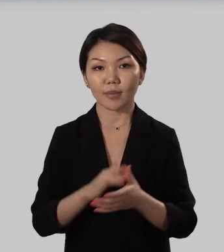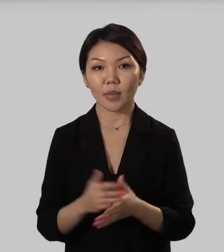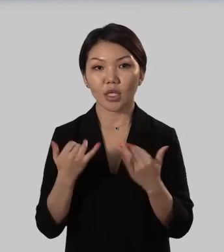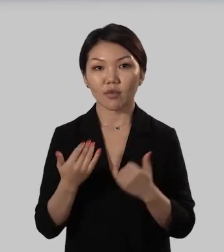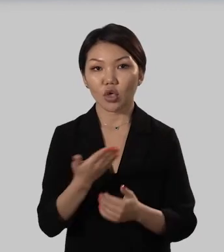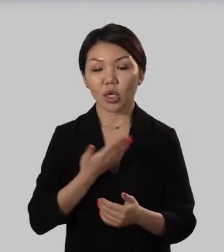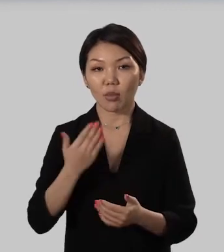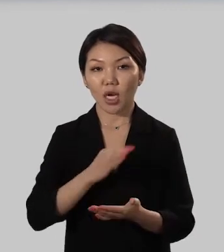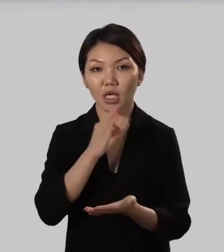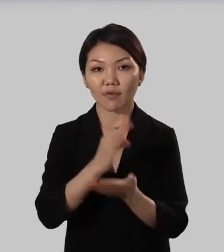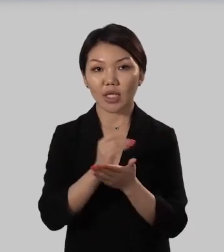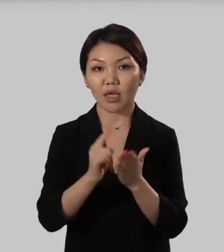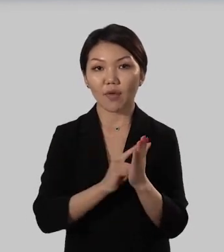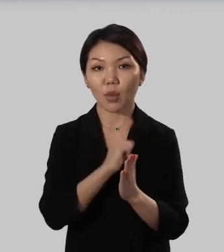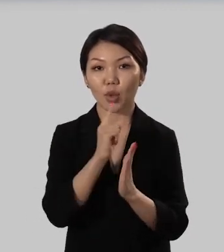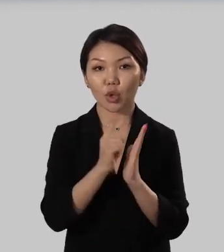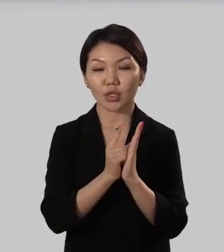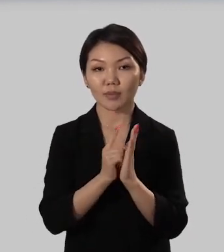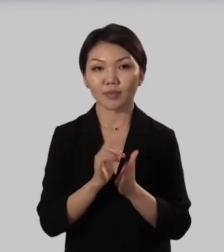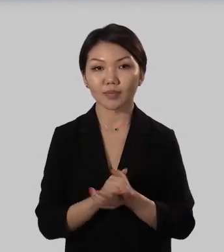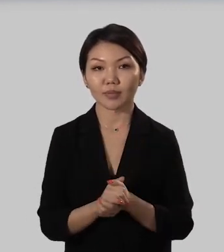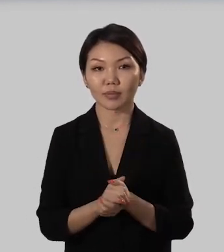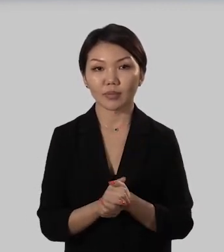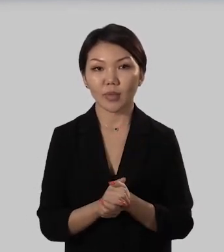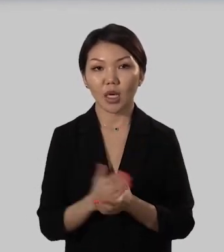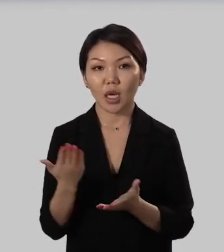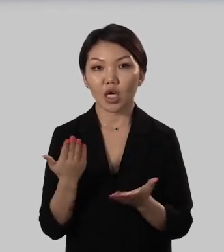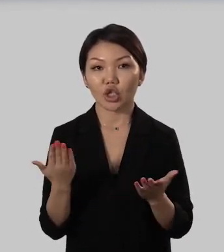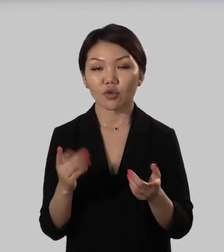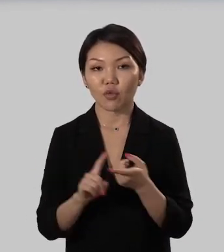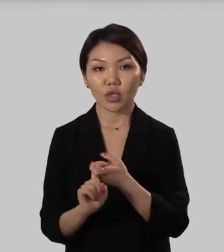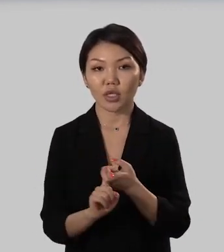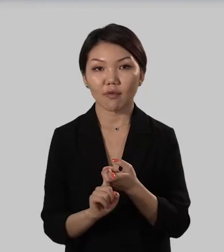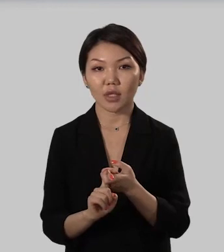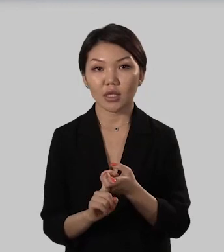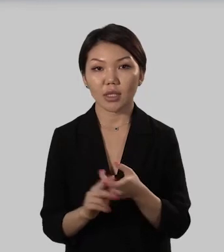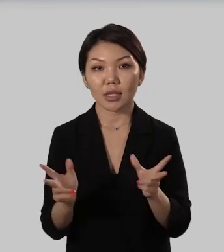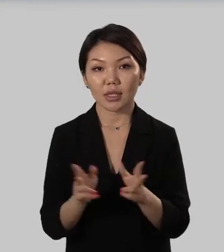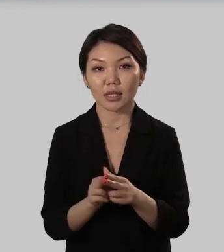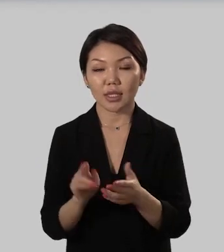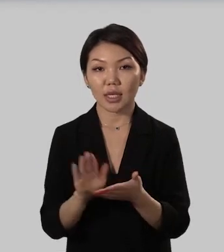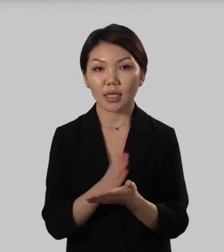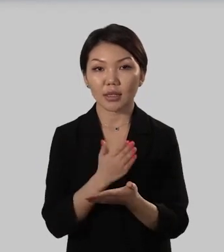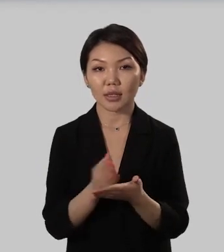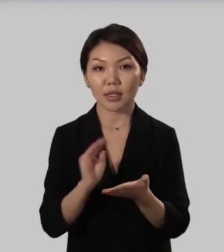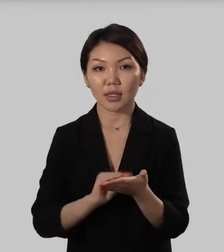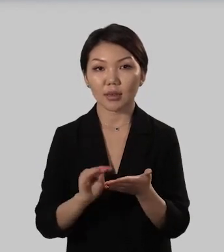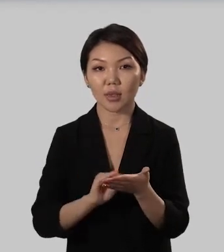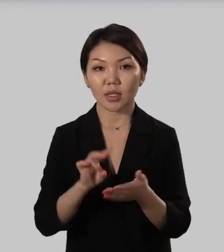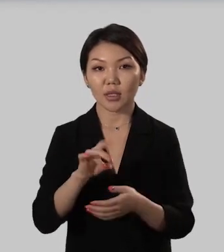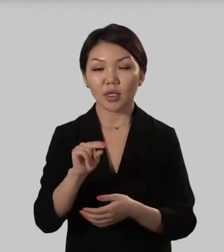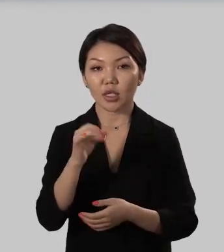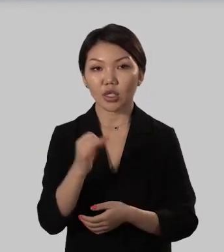на уроке мы ответили на вопросы от чего зависит слитное и раздельное написание наречий